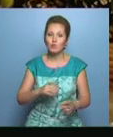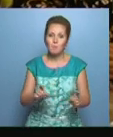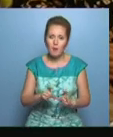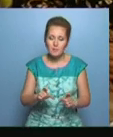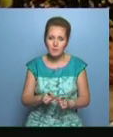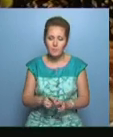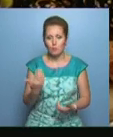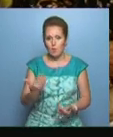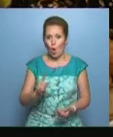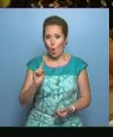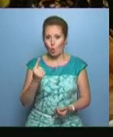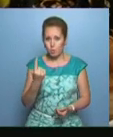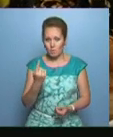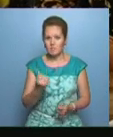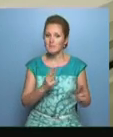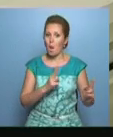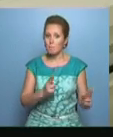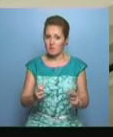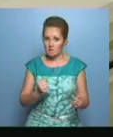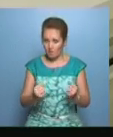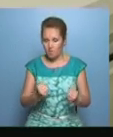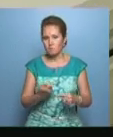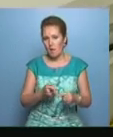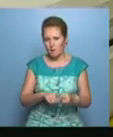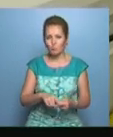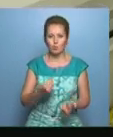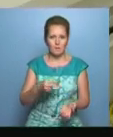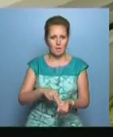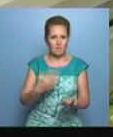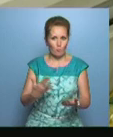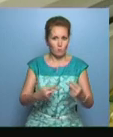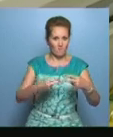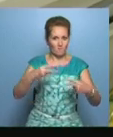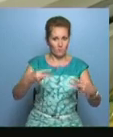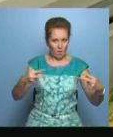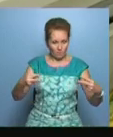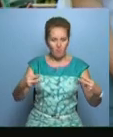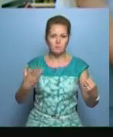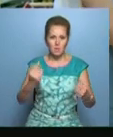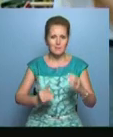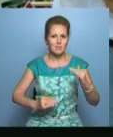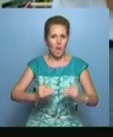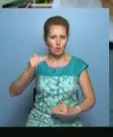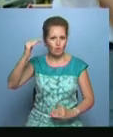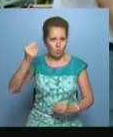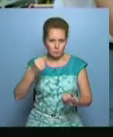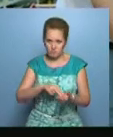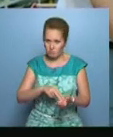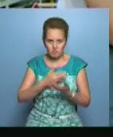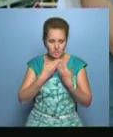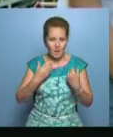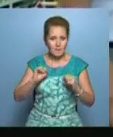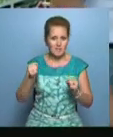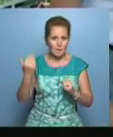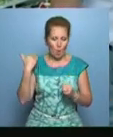рубля стабилизировался, добавляют ревизоры, поэтому и цены сегодня выровнялись. Резкого скачка не наблюдается. И если зимой капуста в Удмуртии была